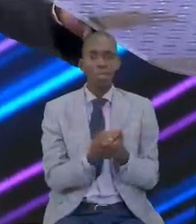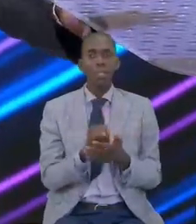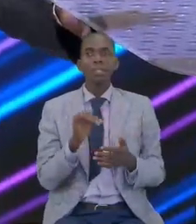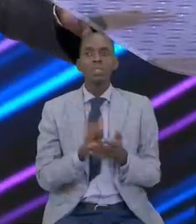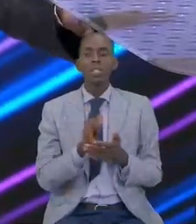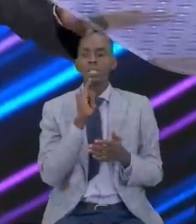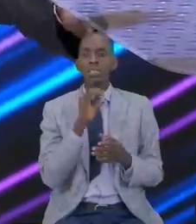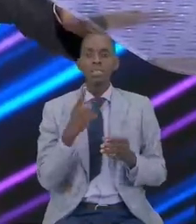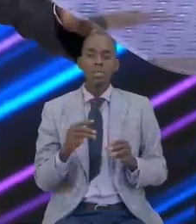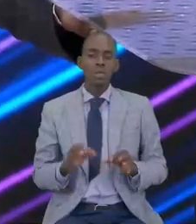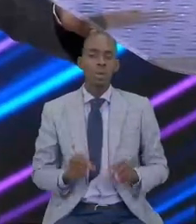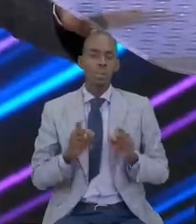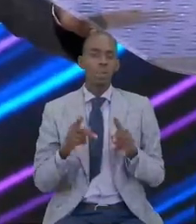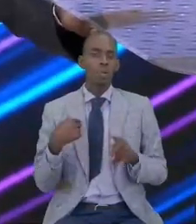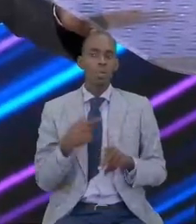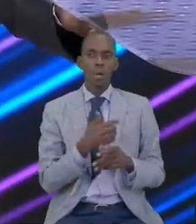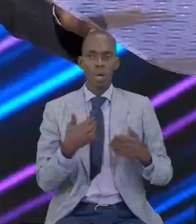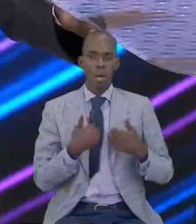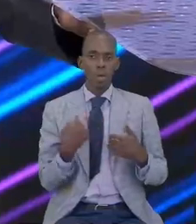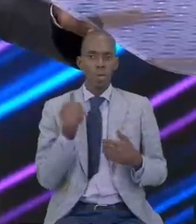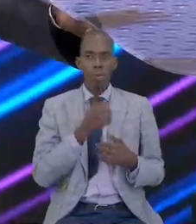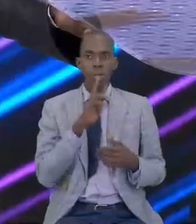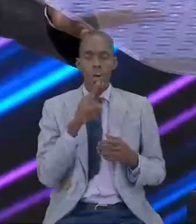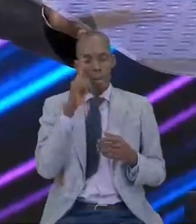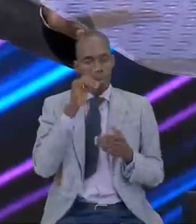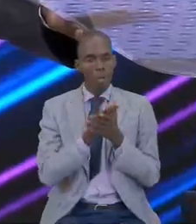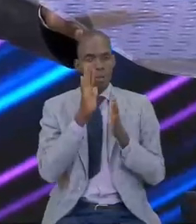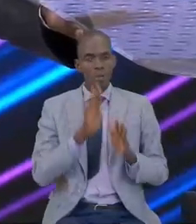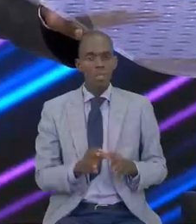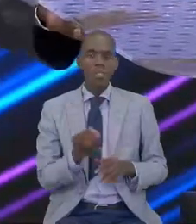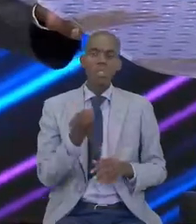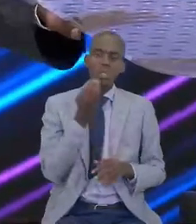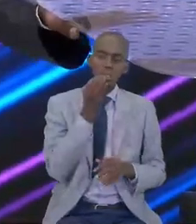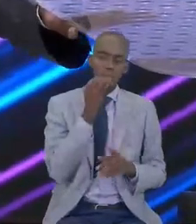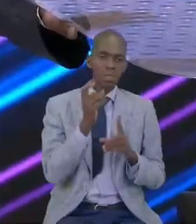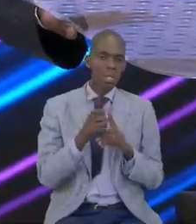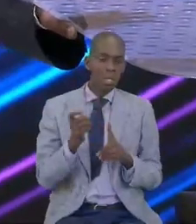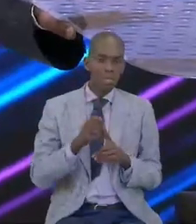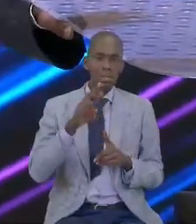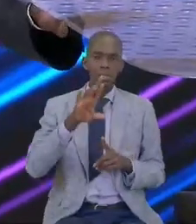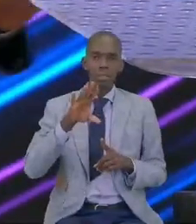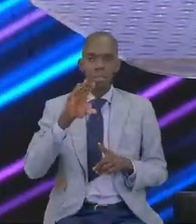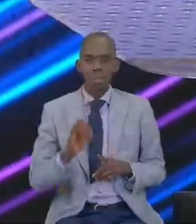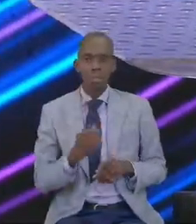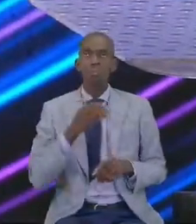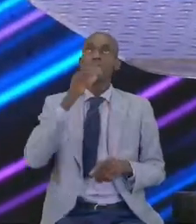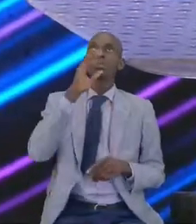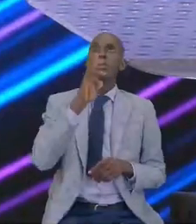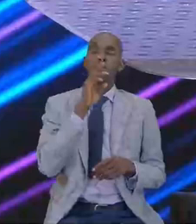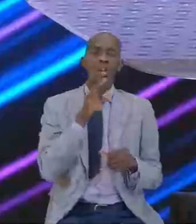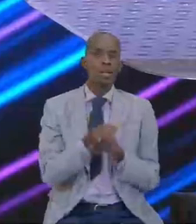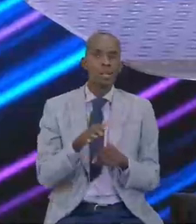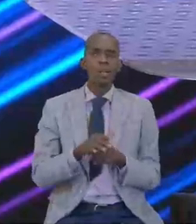des croyants. Nous mangeons bien, nous buvons de l'eau suffisamment. Et maintenant également, nous avons l'Esprit